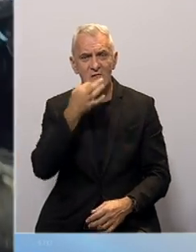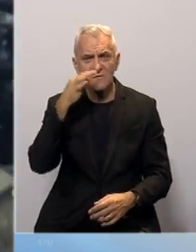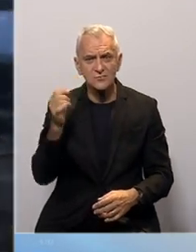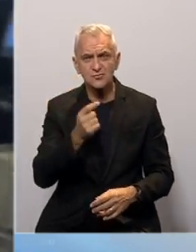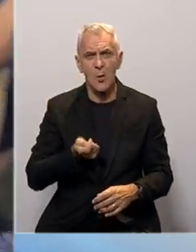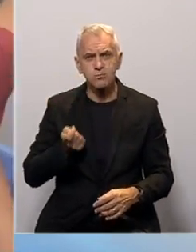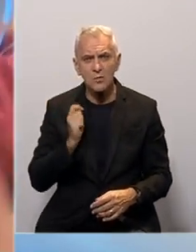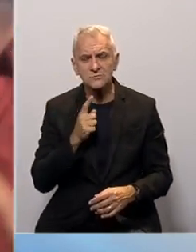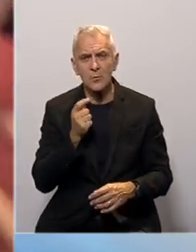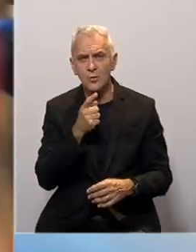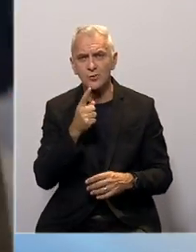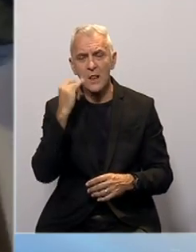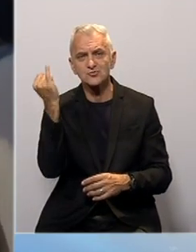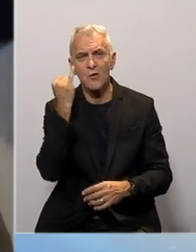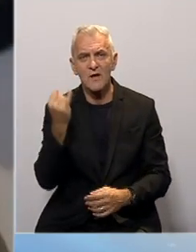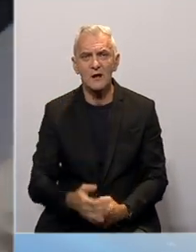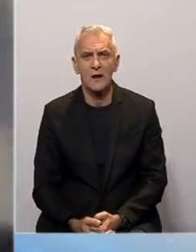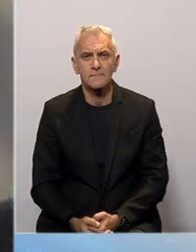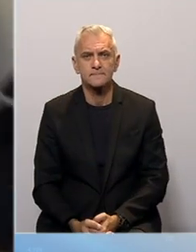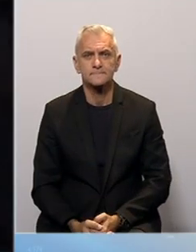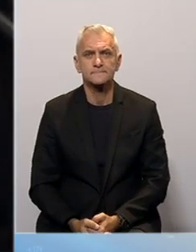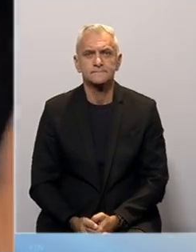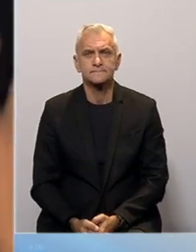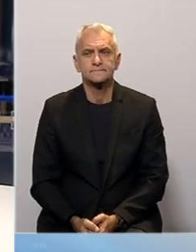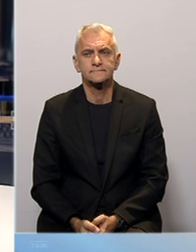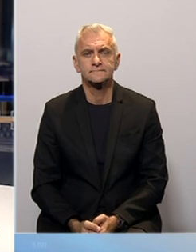Poljska, Portugal i Slovenija.